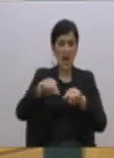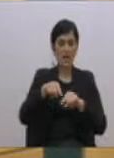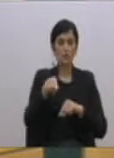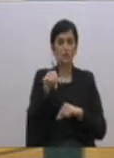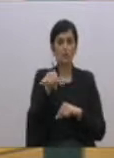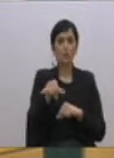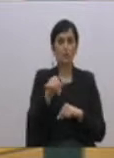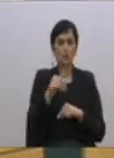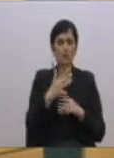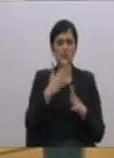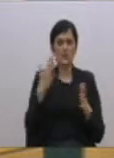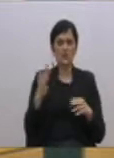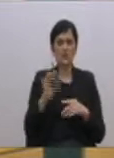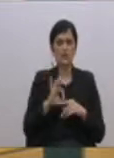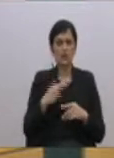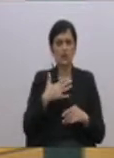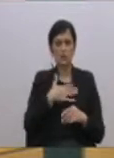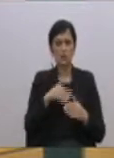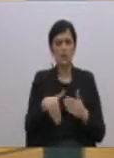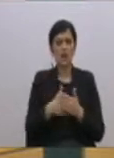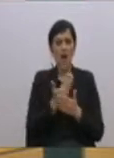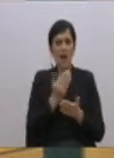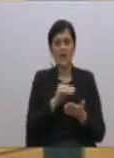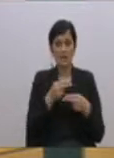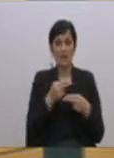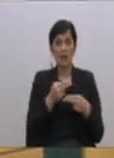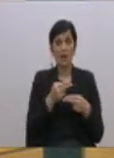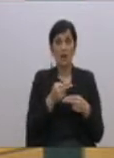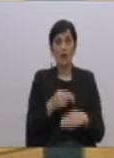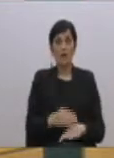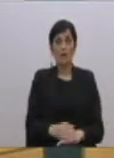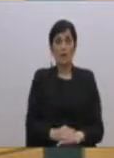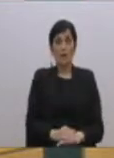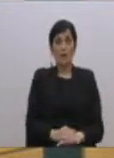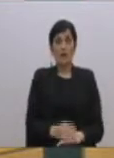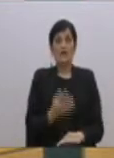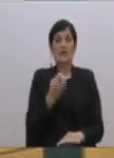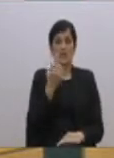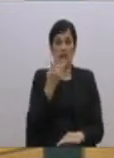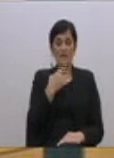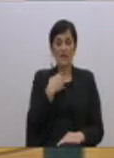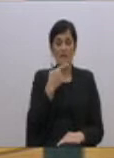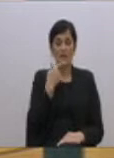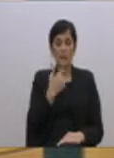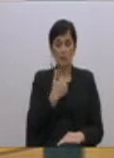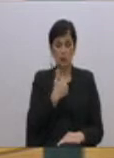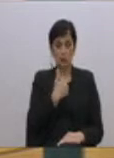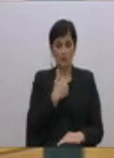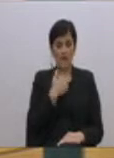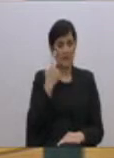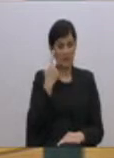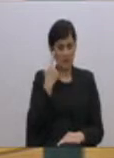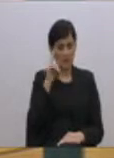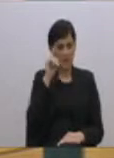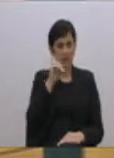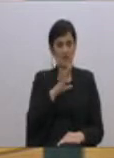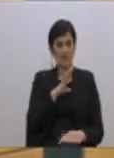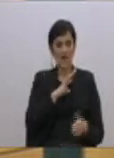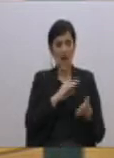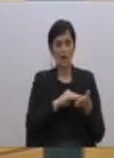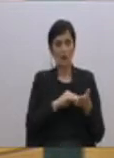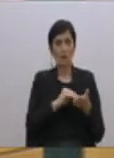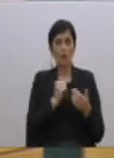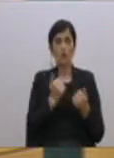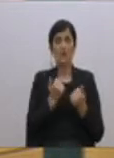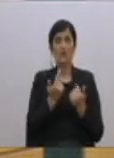ჰქონდა ძალიან დიდი წუხილები ამ ხელახალი რეგისტრაციის კიდევ ერთხელ ამბობ, ჩვენ ვევიყავით ინიციატორები, რომ რაღაც